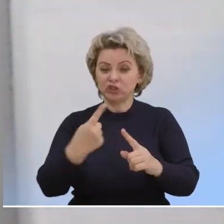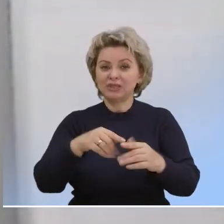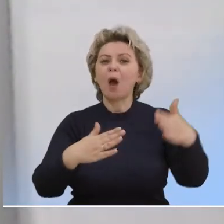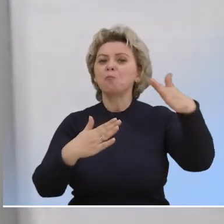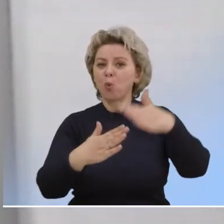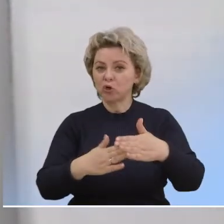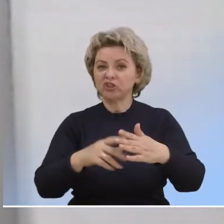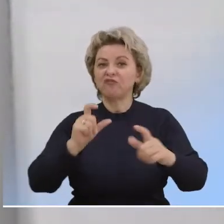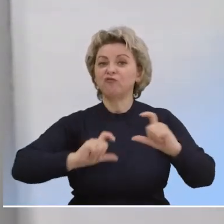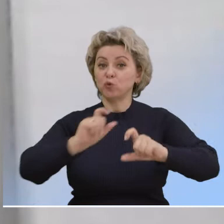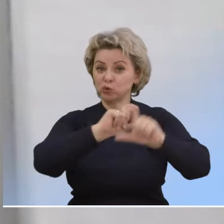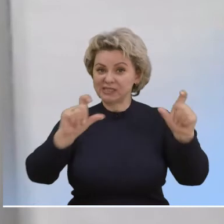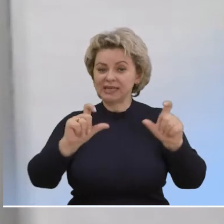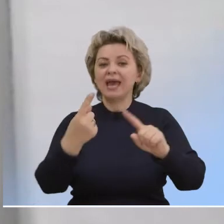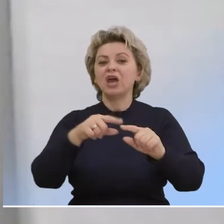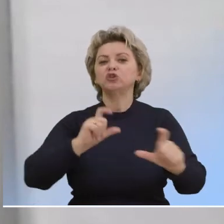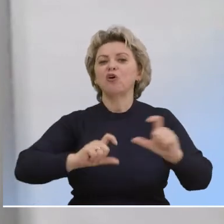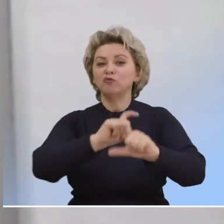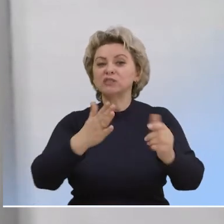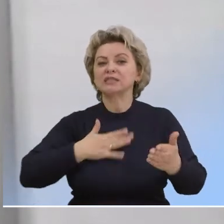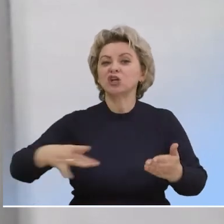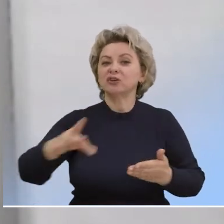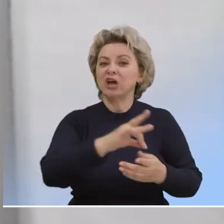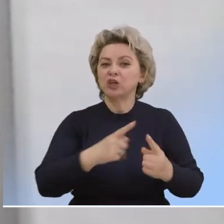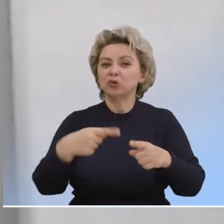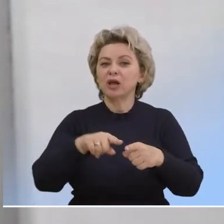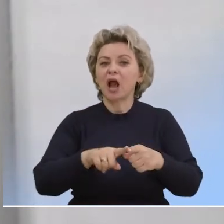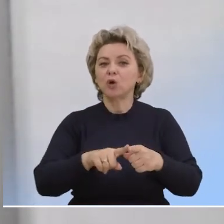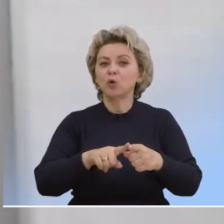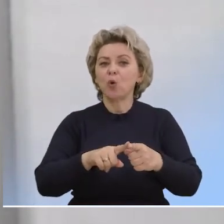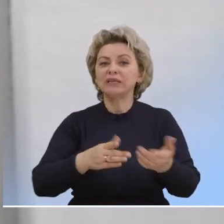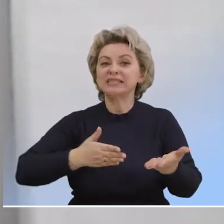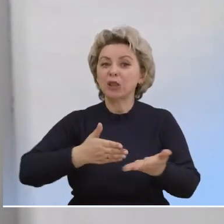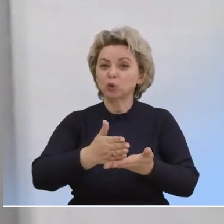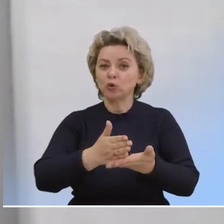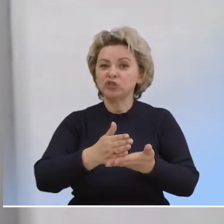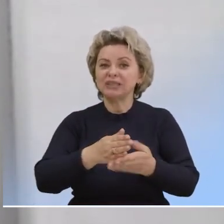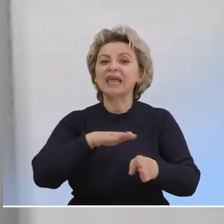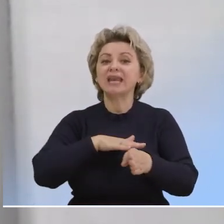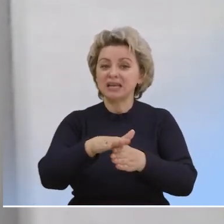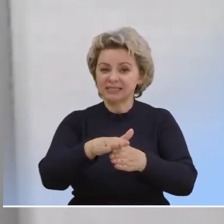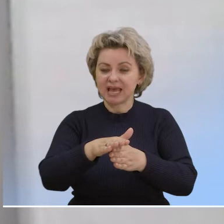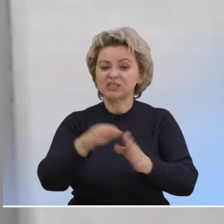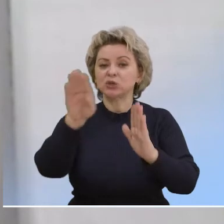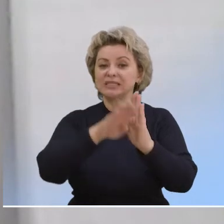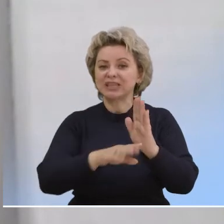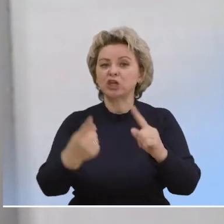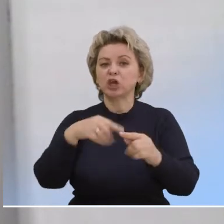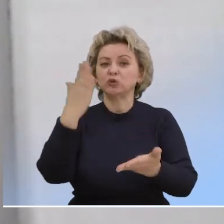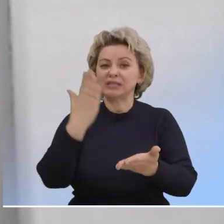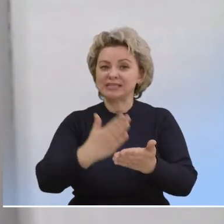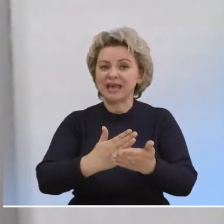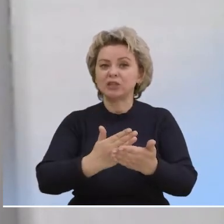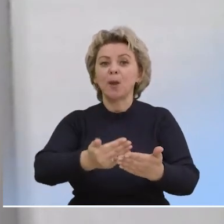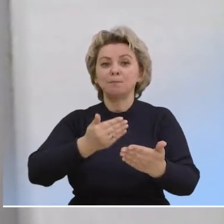очередь опорный вуз. Это вуз нашего региона, это вуз, который как раз-таки заточен на реализацию задач, которые